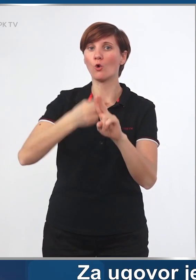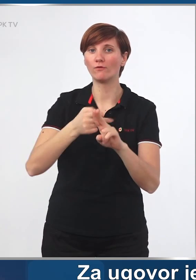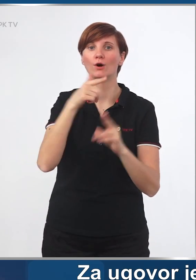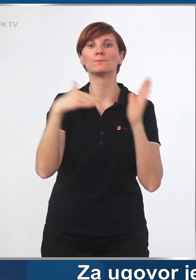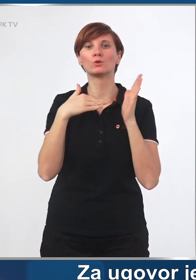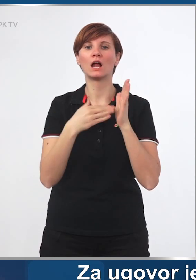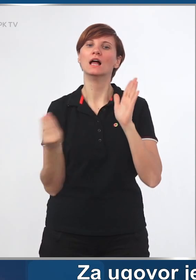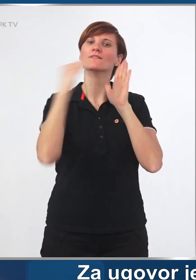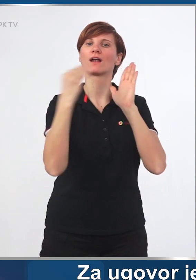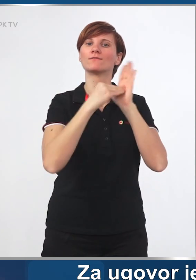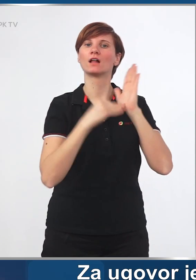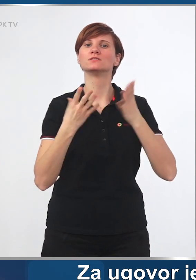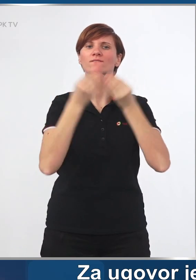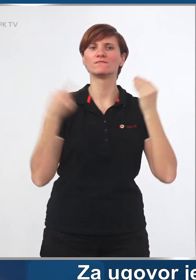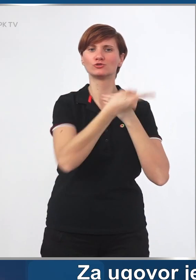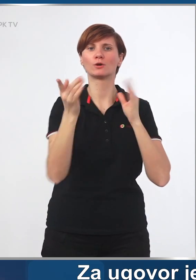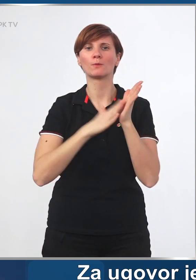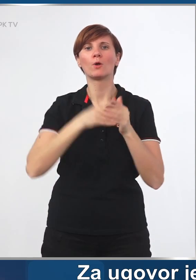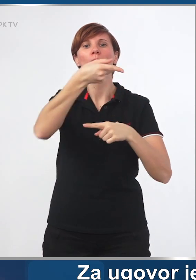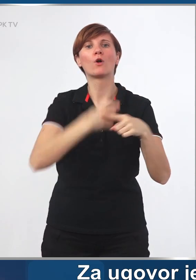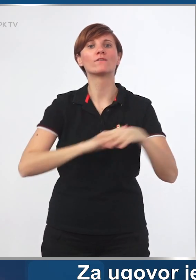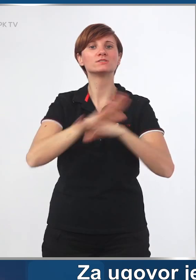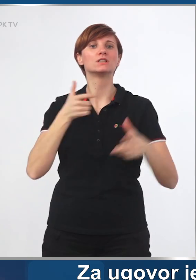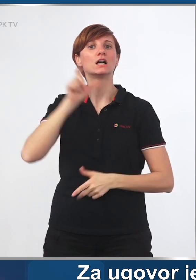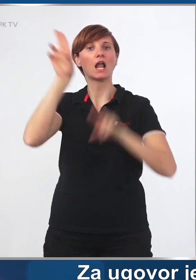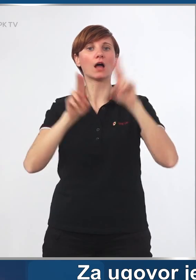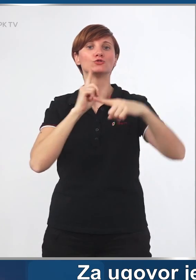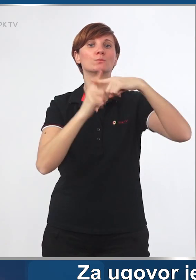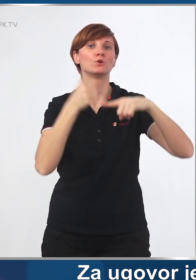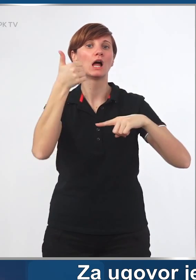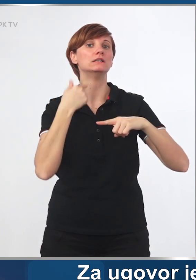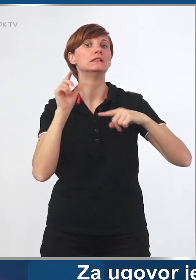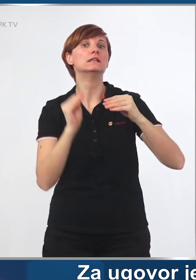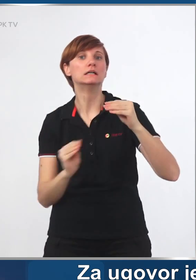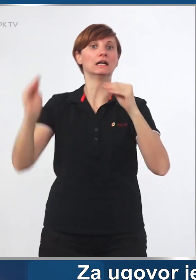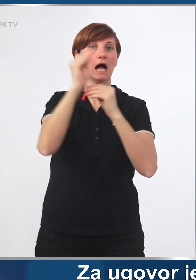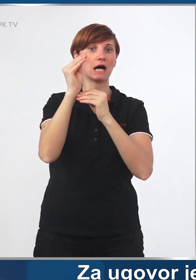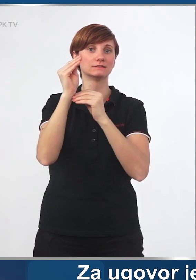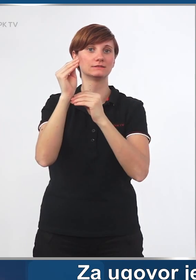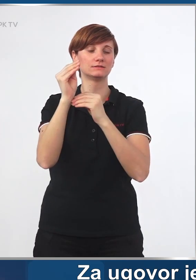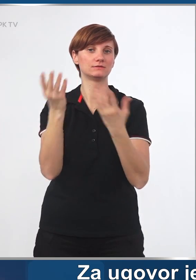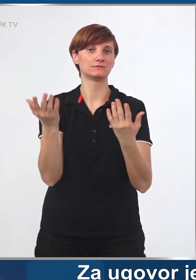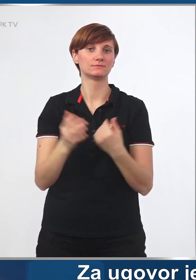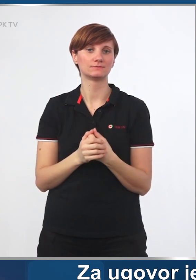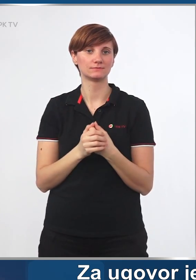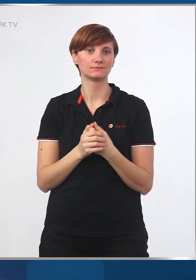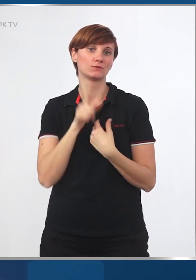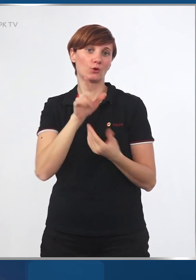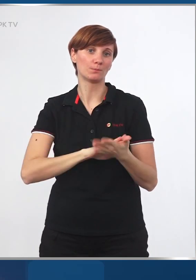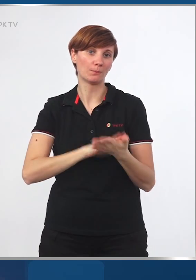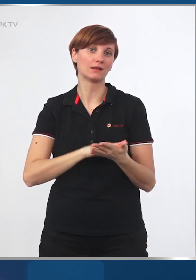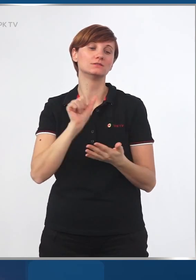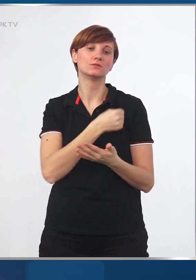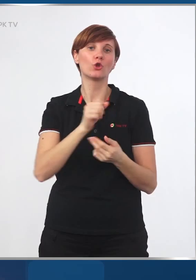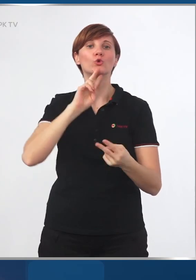L'obiezione doveva raggiungere la maggioranza qualificata, quindi la maggioranza, la metà più uno degli aventi diritto al voto,